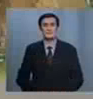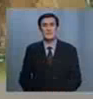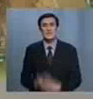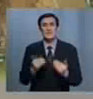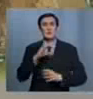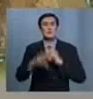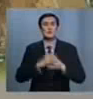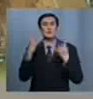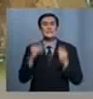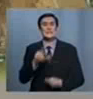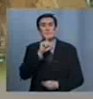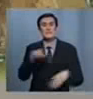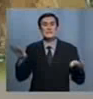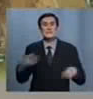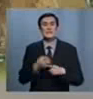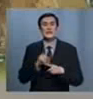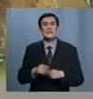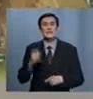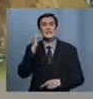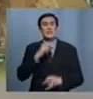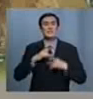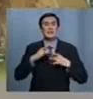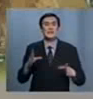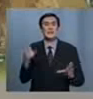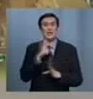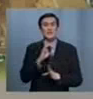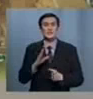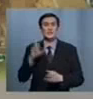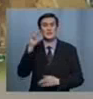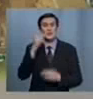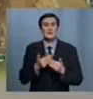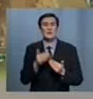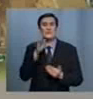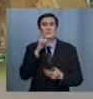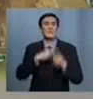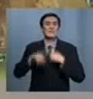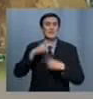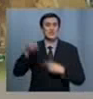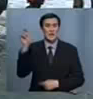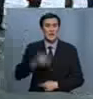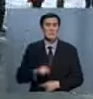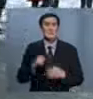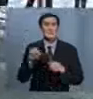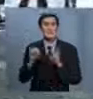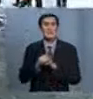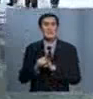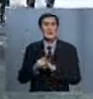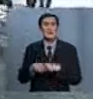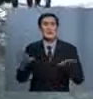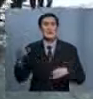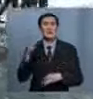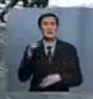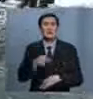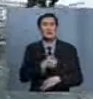Сегодня Международный день птиц. Это один из старейших праздников экологического календаря. Наступило время, когда пернатые возвращаются с зимовок, преодолевая тысячи